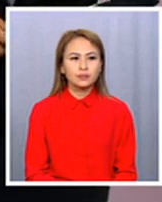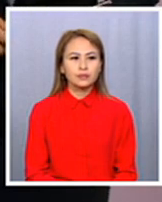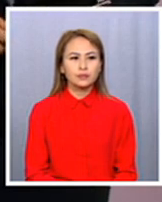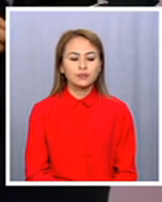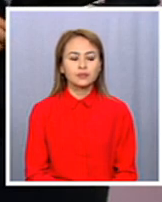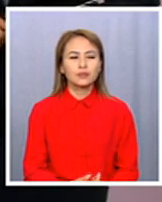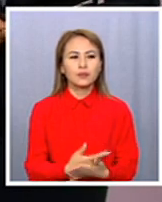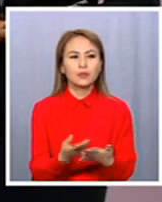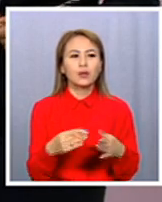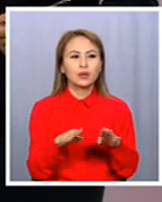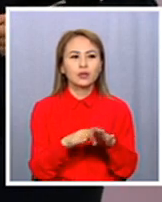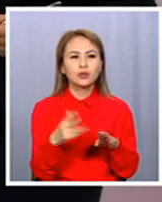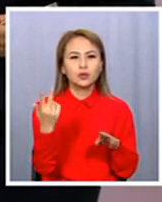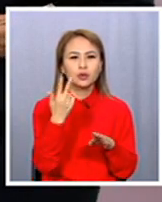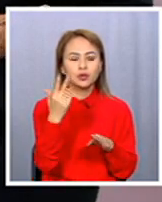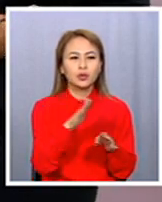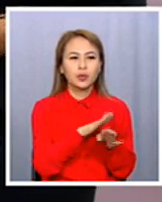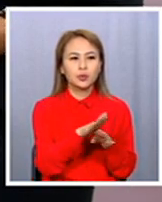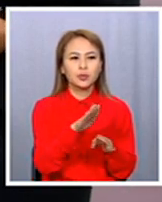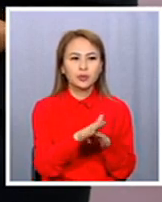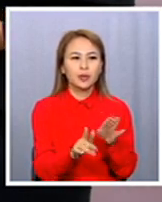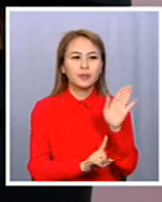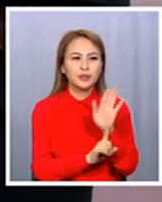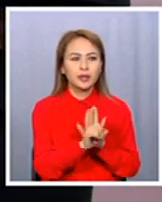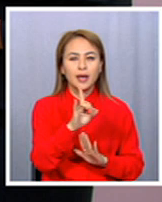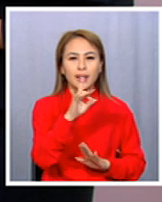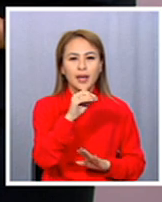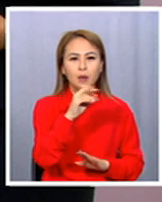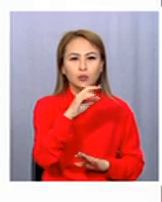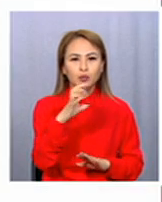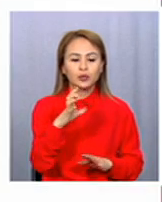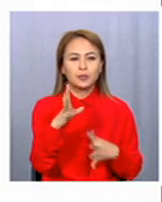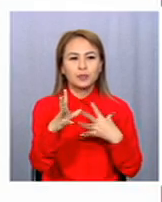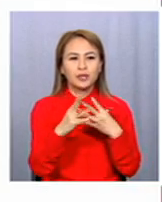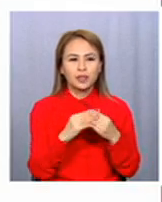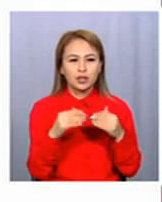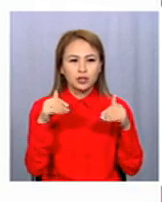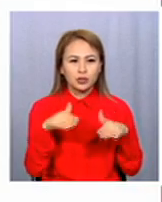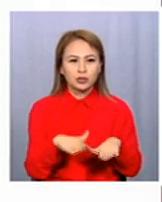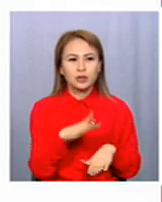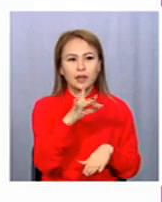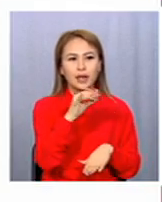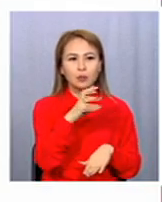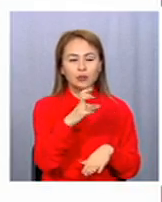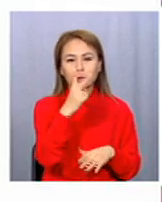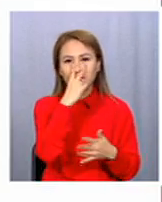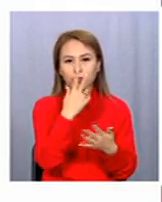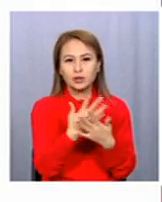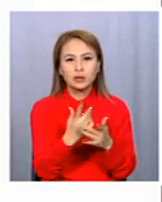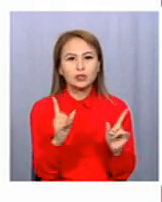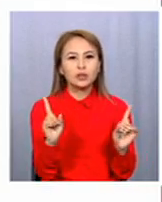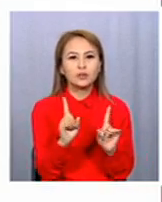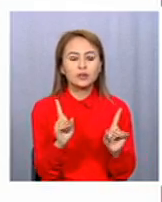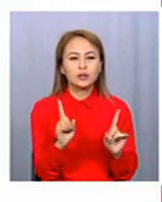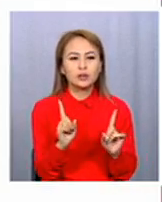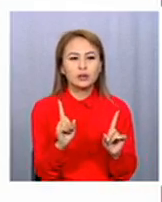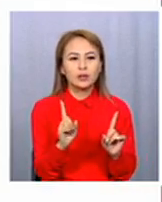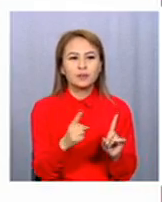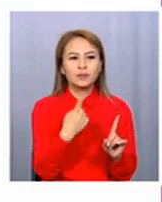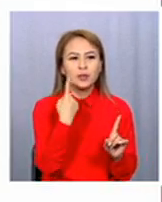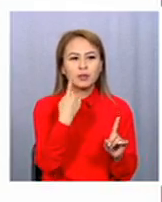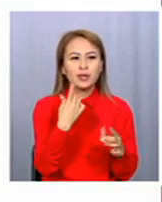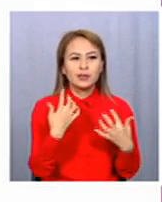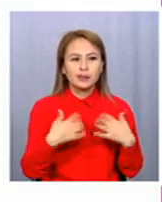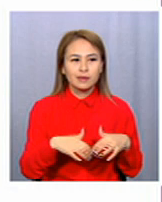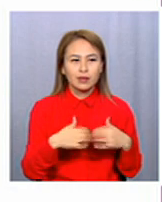Енді үшінші жаттығуда берілген ребусты бірге шешейік. Ребуста не бейнеленген? Бір саны,